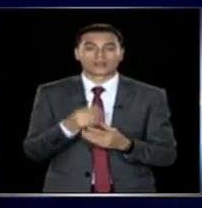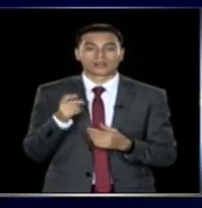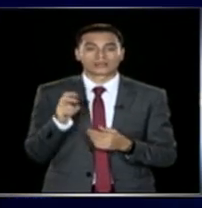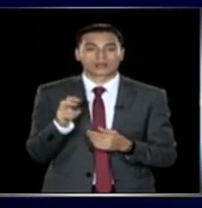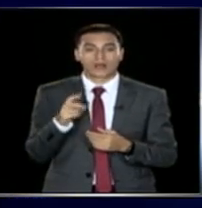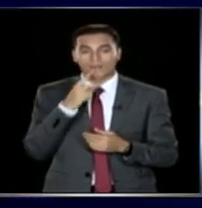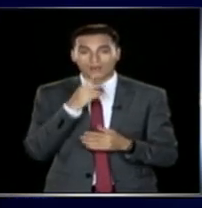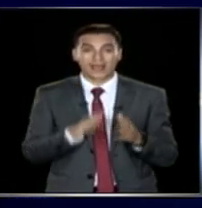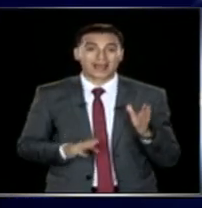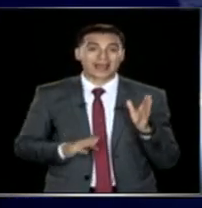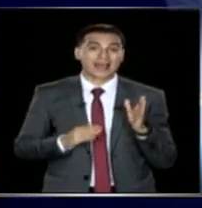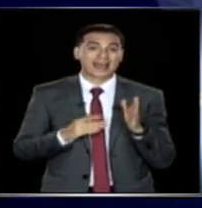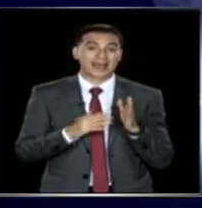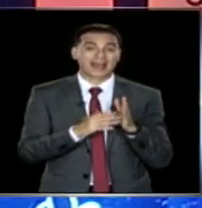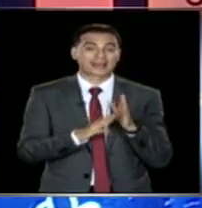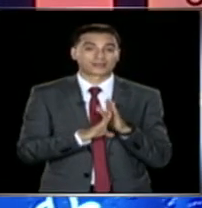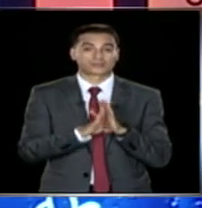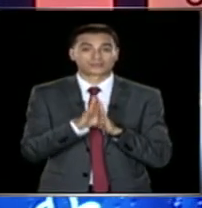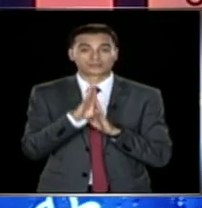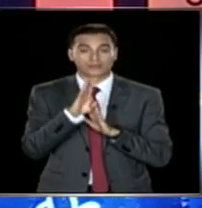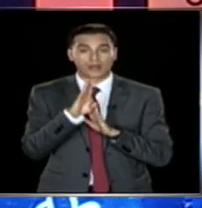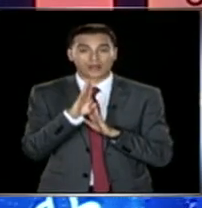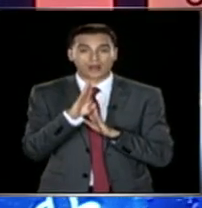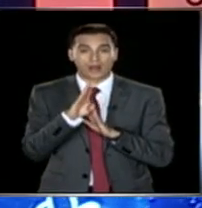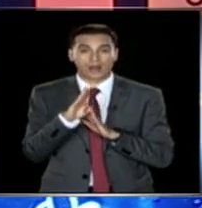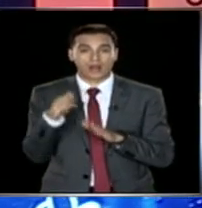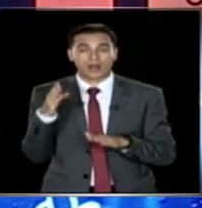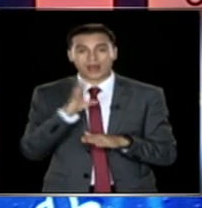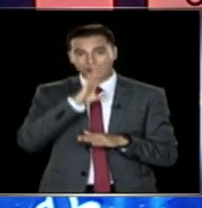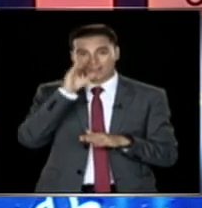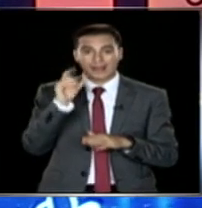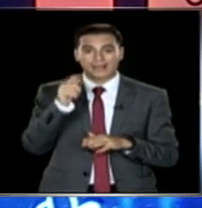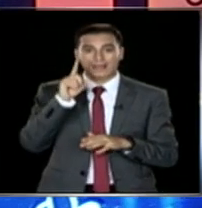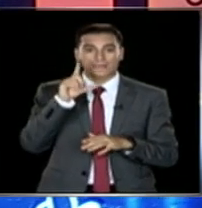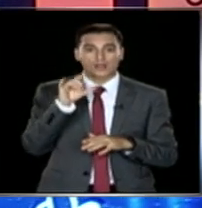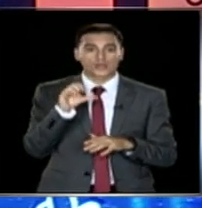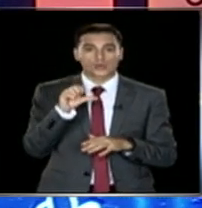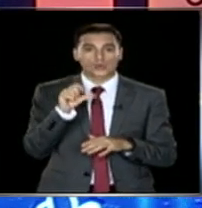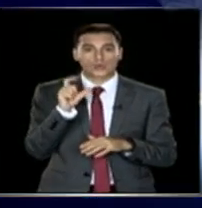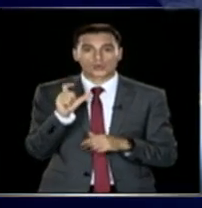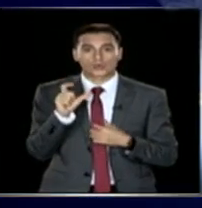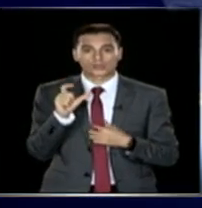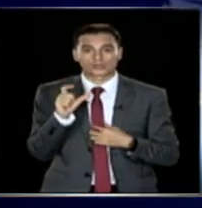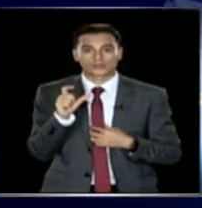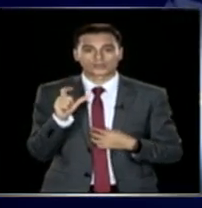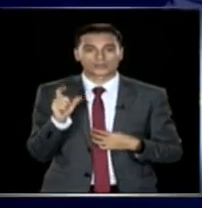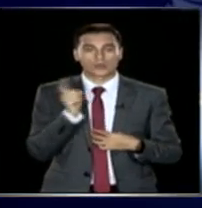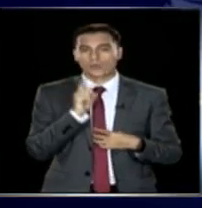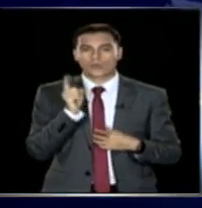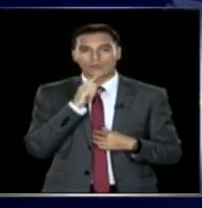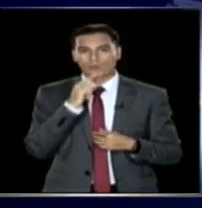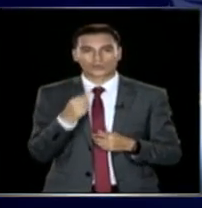آخر انتصار كبير روسيا لنابليون في الدولة دي. بريطانيا. ولا